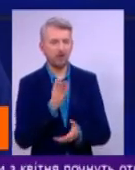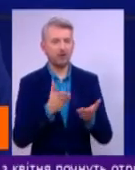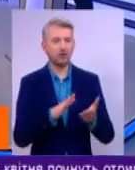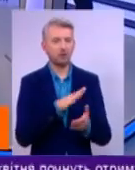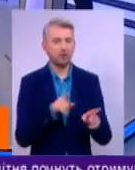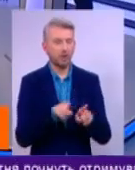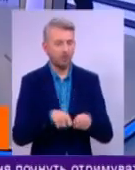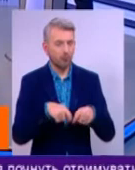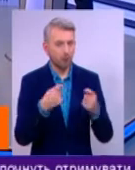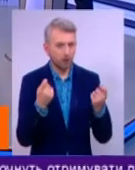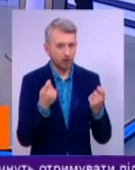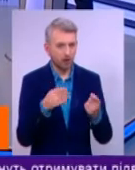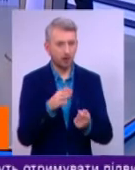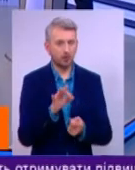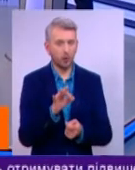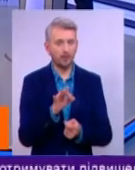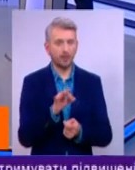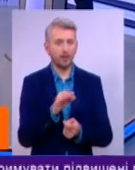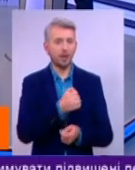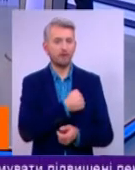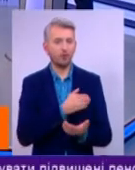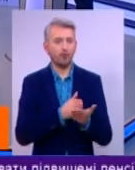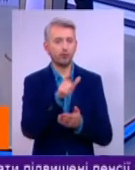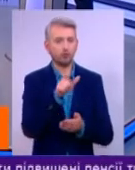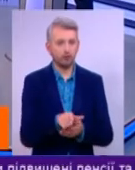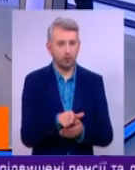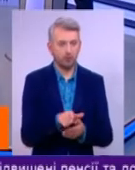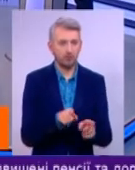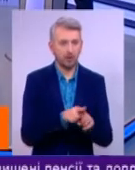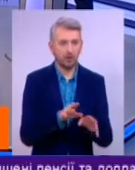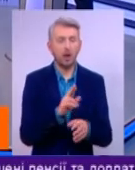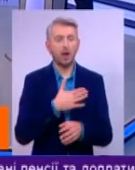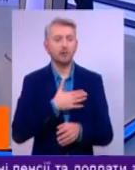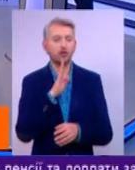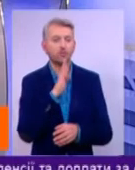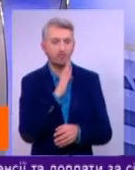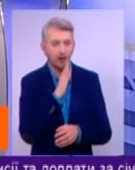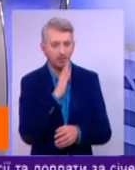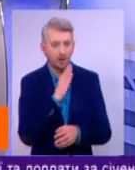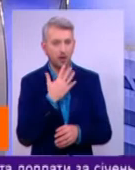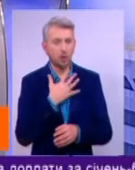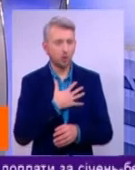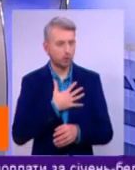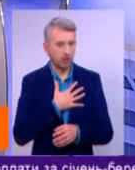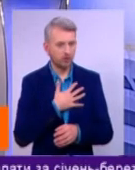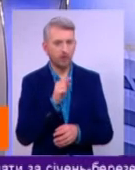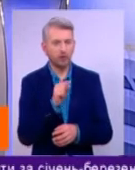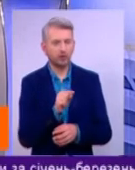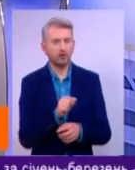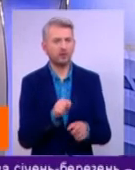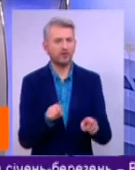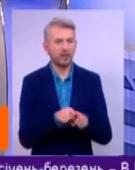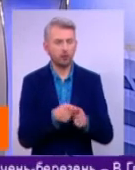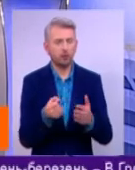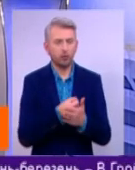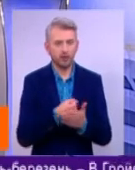порушення, то там військовослужбовець, так як, а наші мами, от, люблячі, вони все рівно